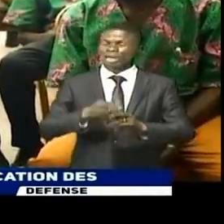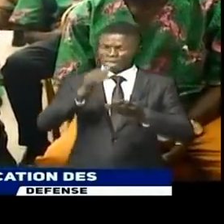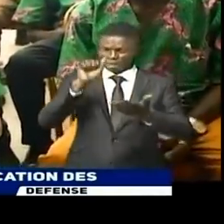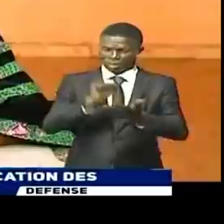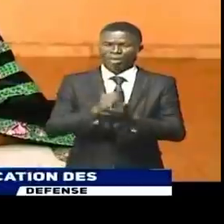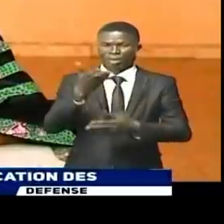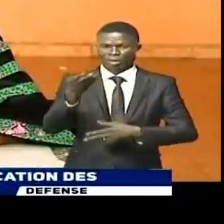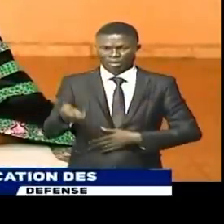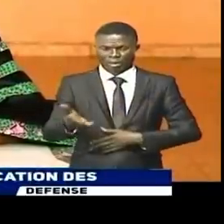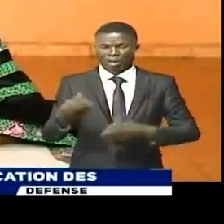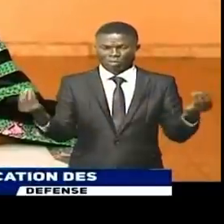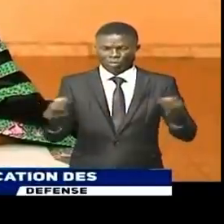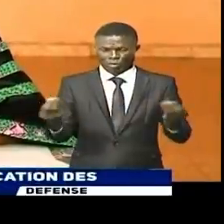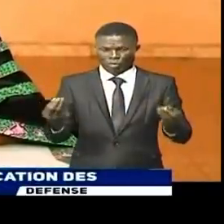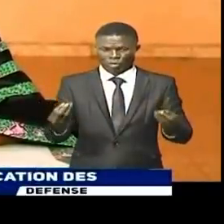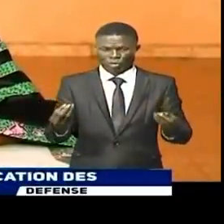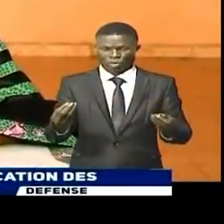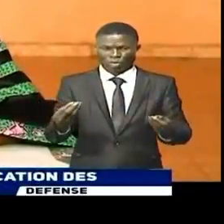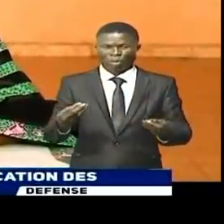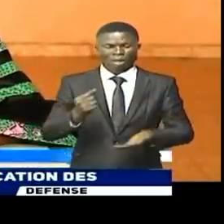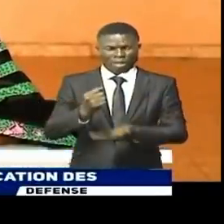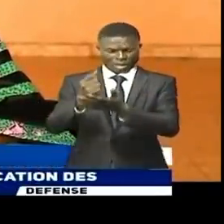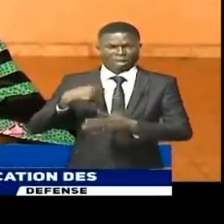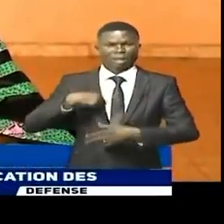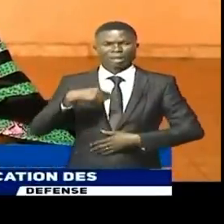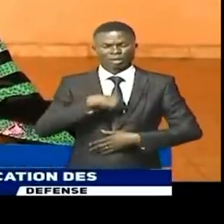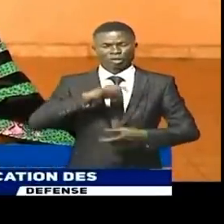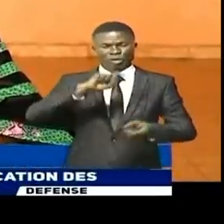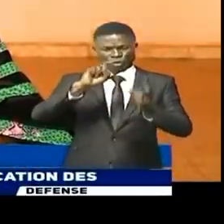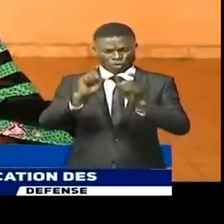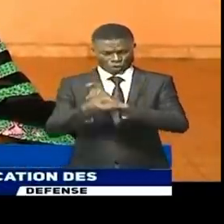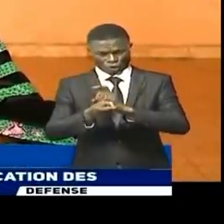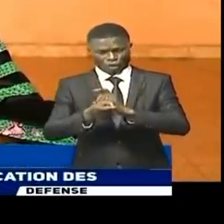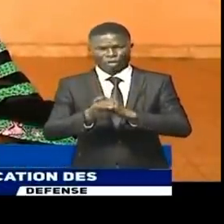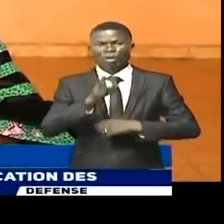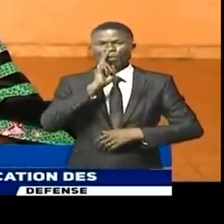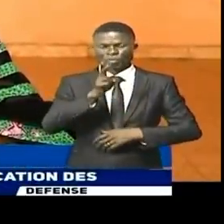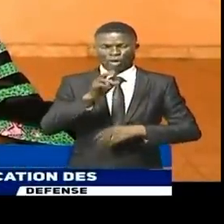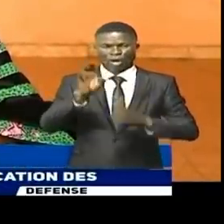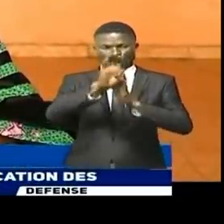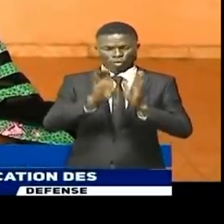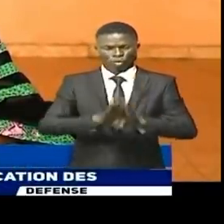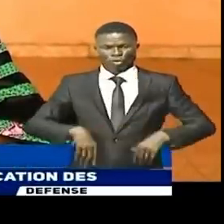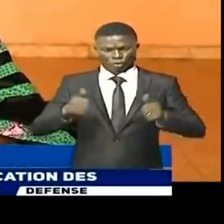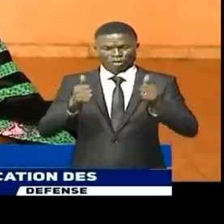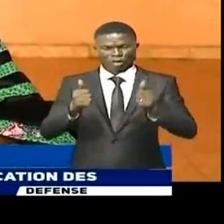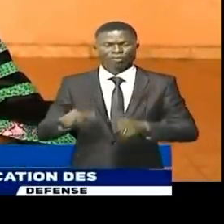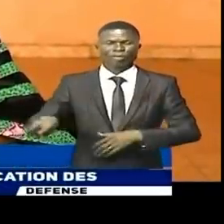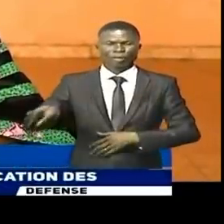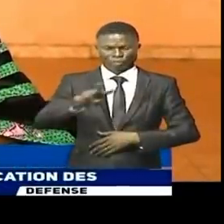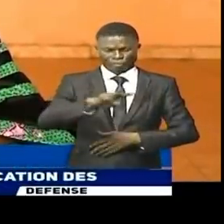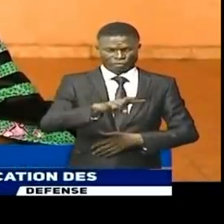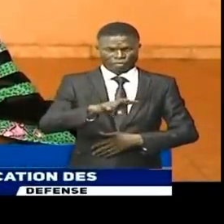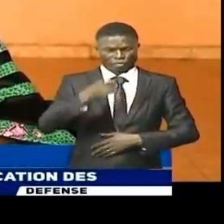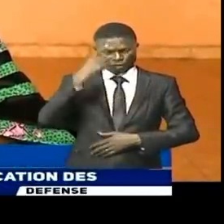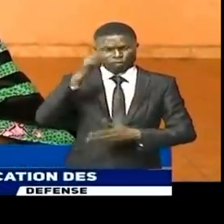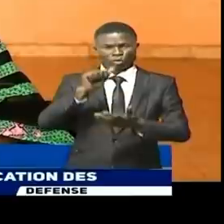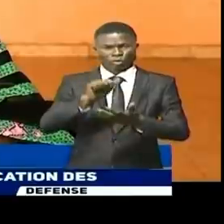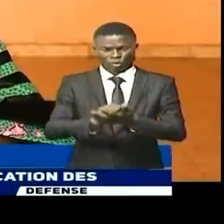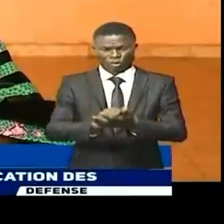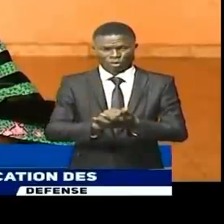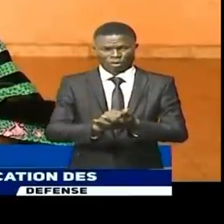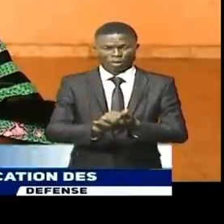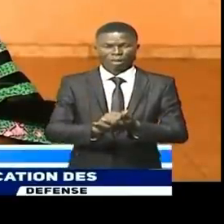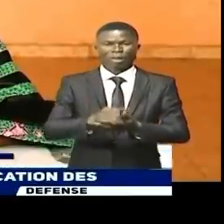afin de nous permettre d'améliorer beaucoup ce défi on sait